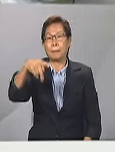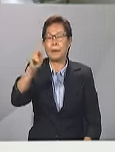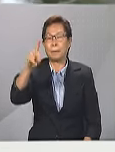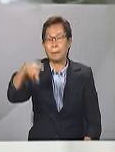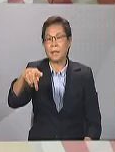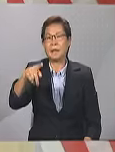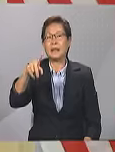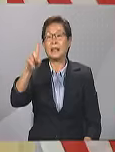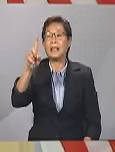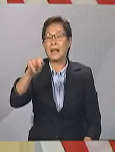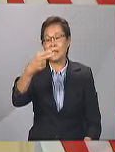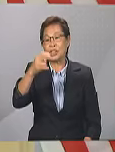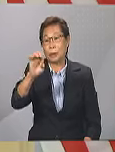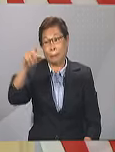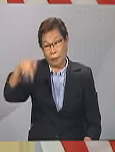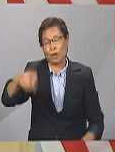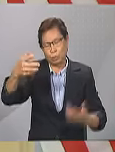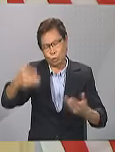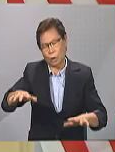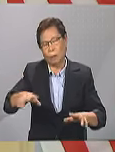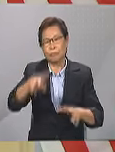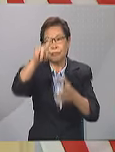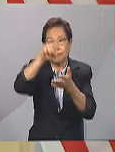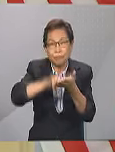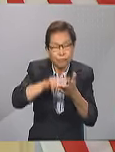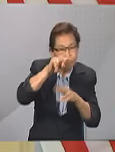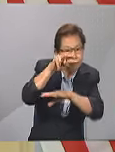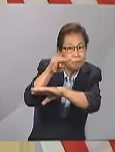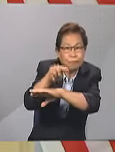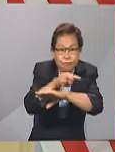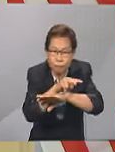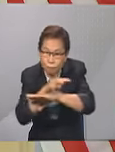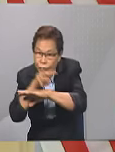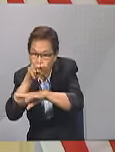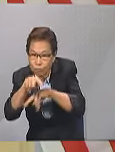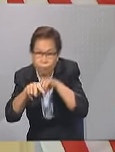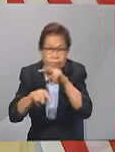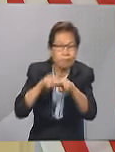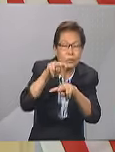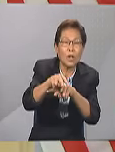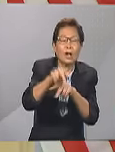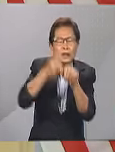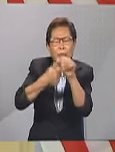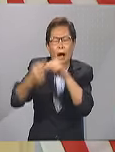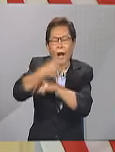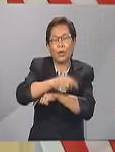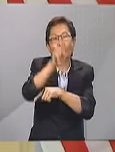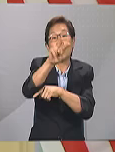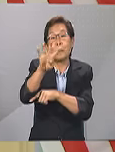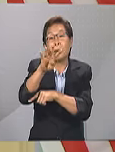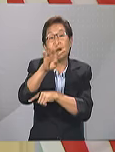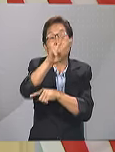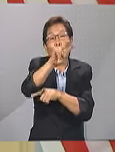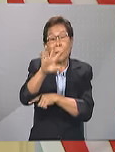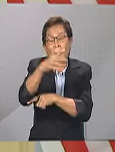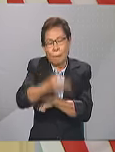kepedean SGP telah membuat pemantauan harian 25 jenis bekalan